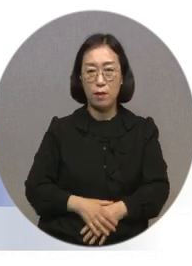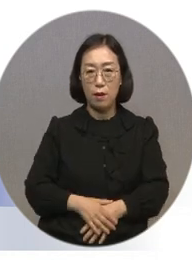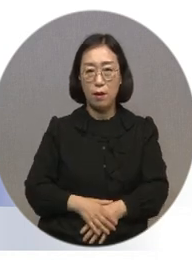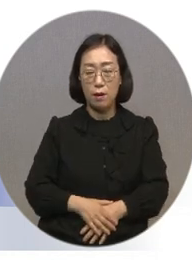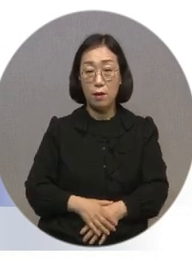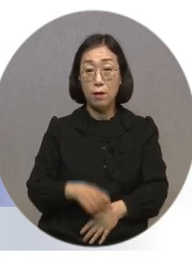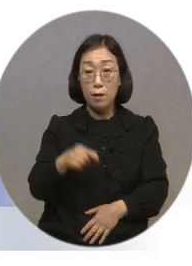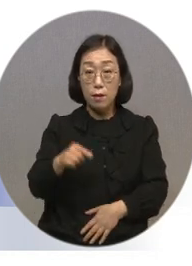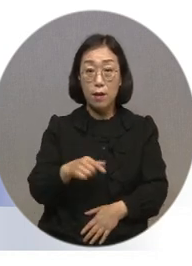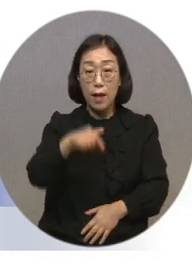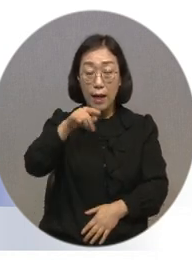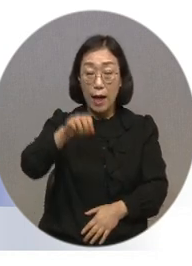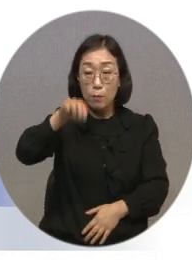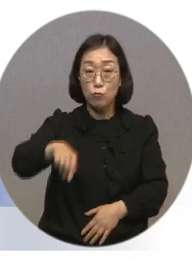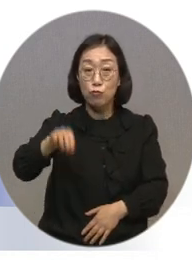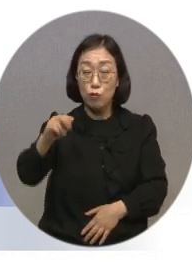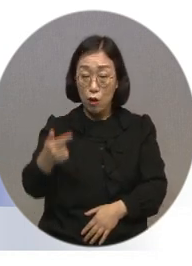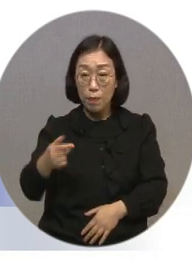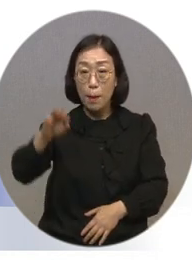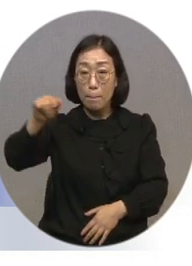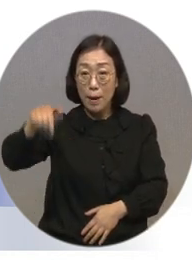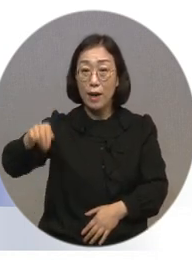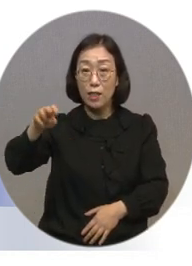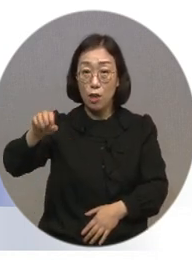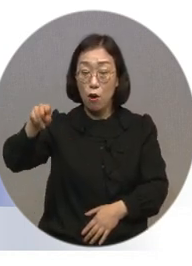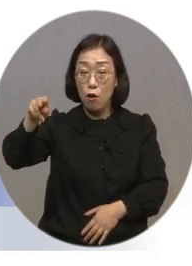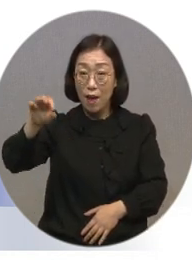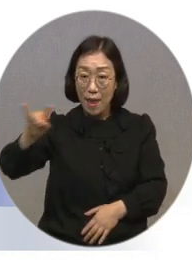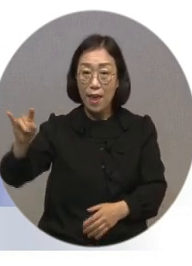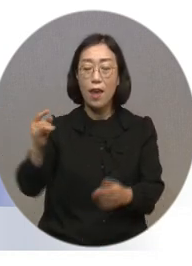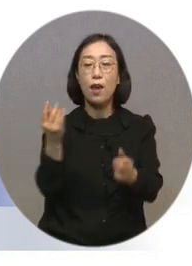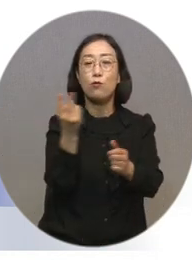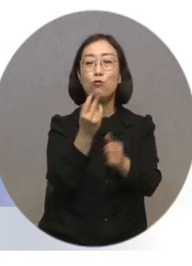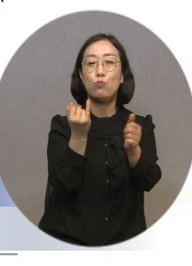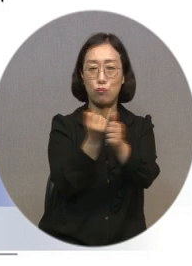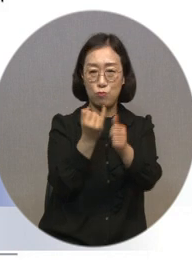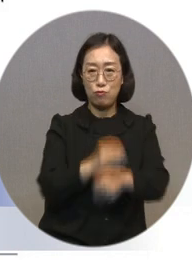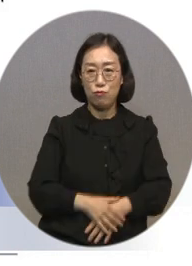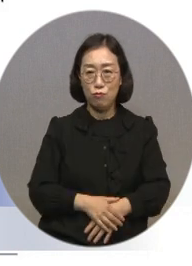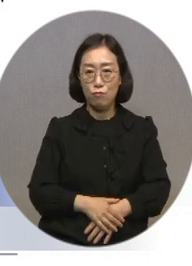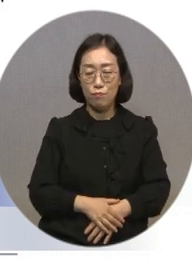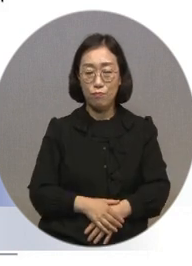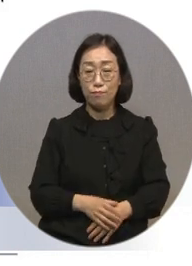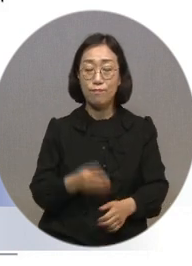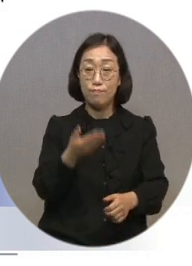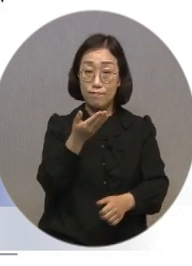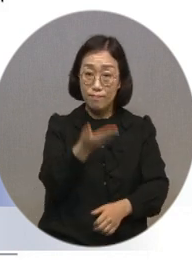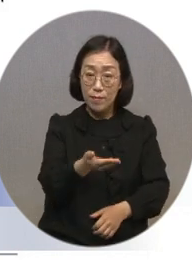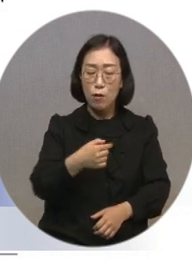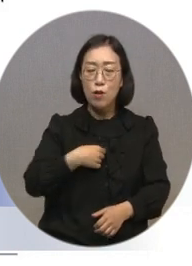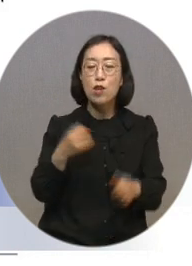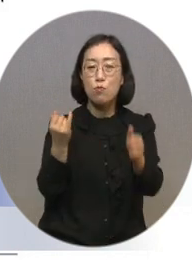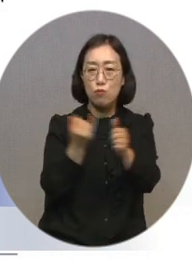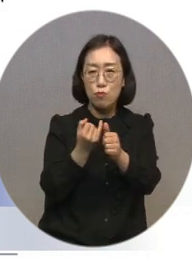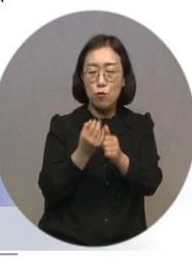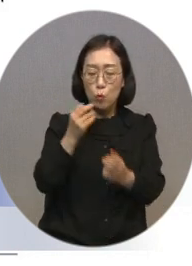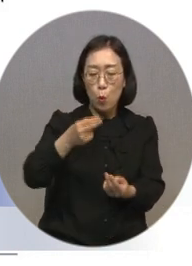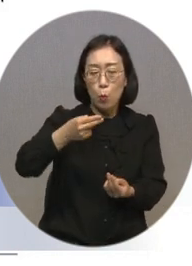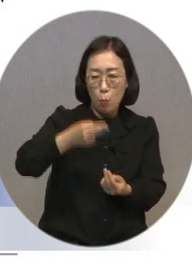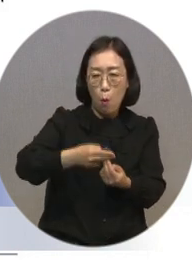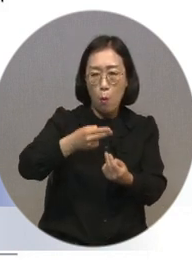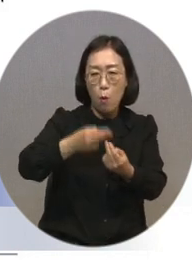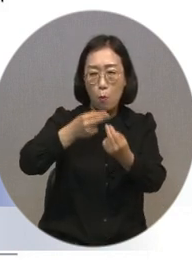주인공은 강무현 의 부부인데요 기부자 강무현 회원은 우리 부부가 차곡차곡 모은